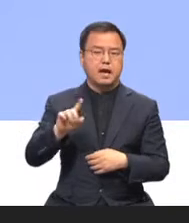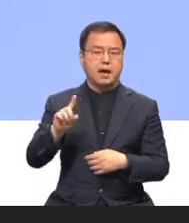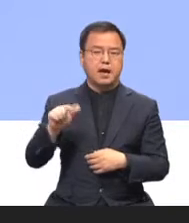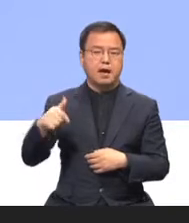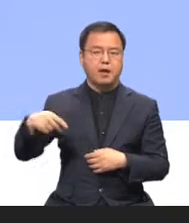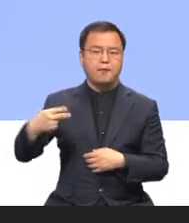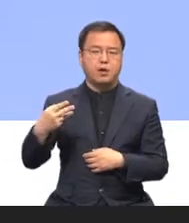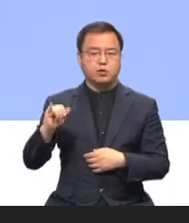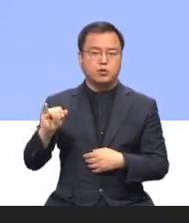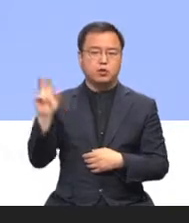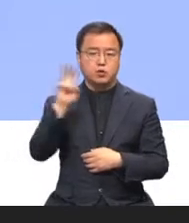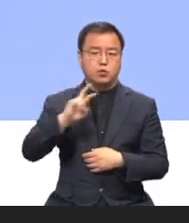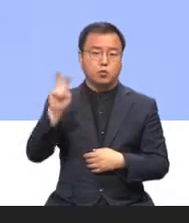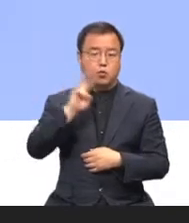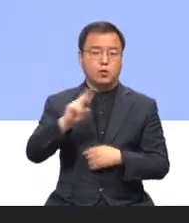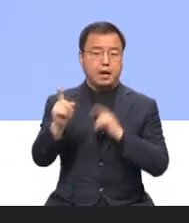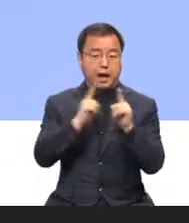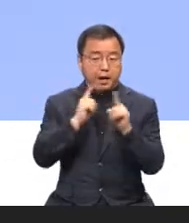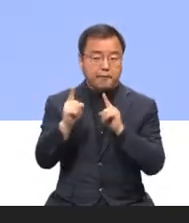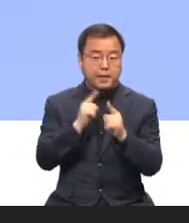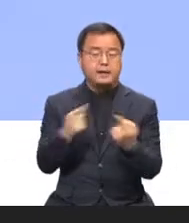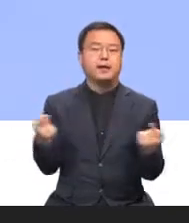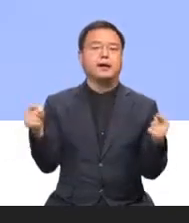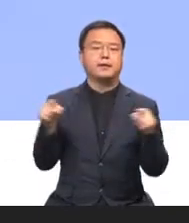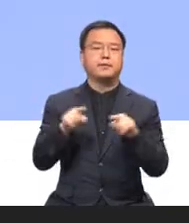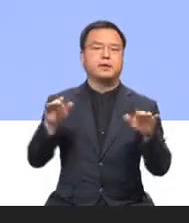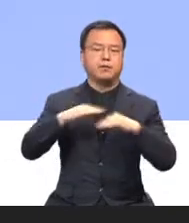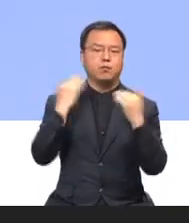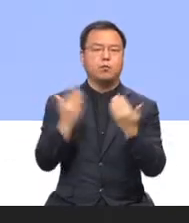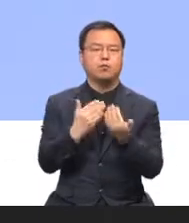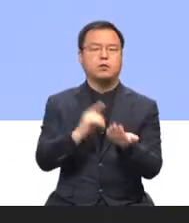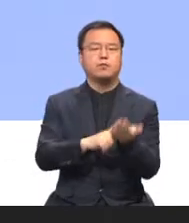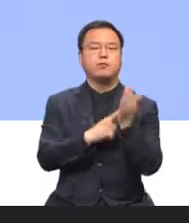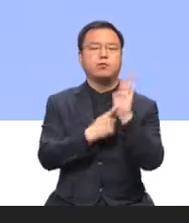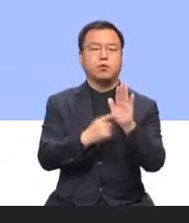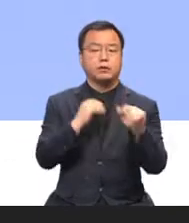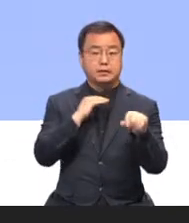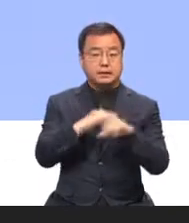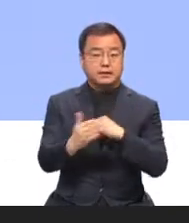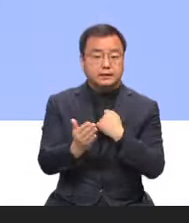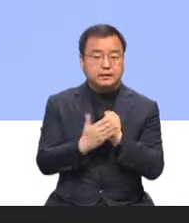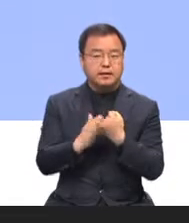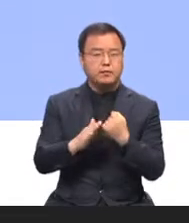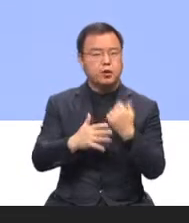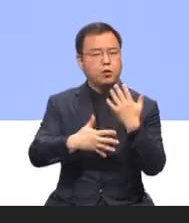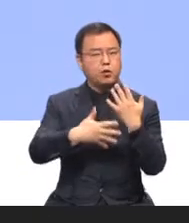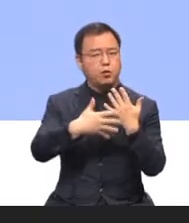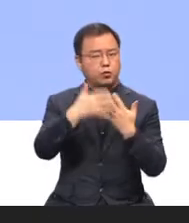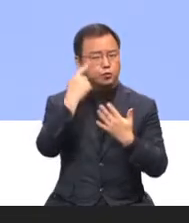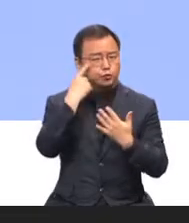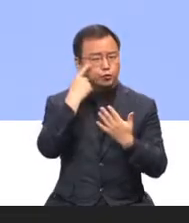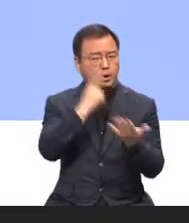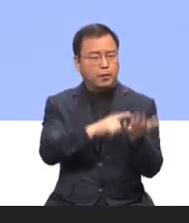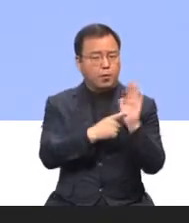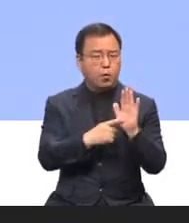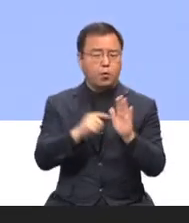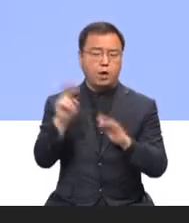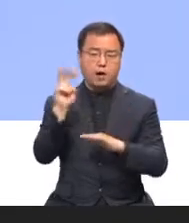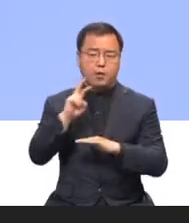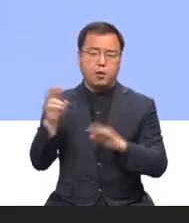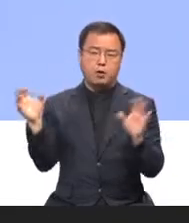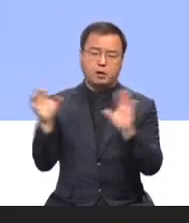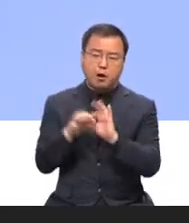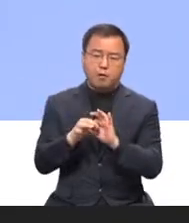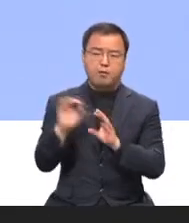소리꾼의 노래 mi 같은 것이 이제 모든 것을 표현해 내는 예술이 기 때문에 어떻게 두 장르를 새롭게 해석하고 또